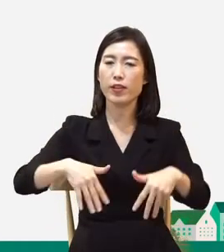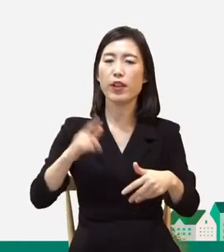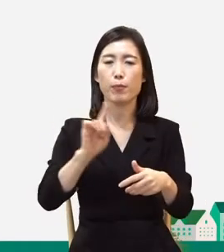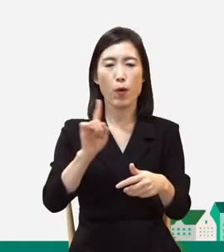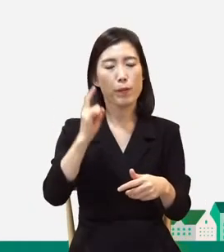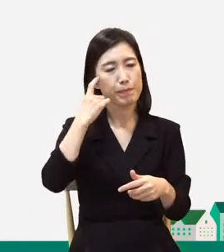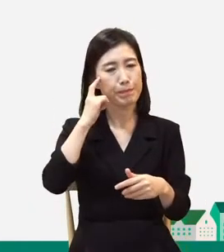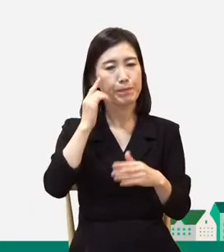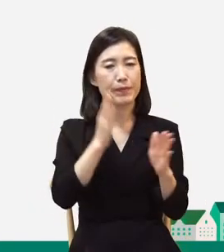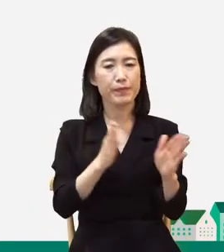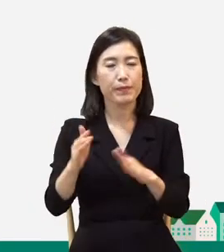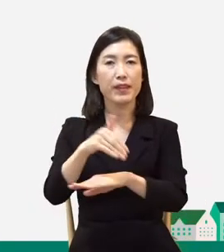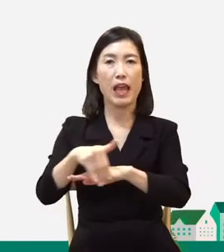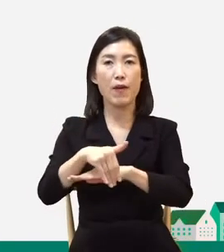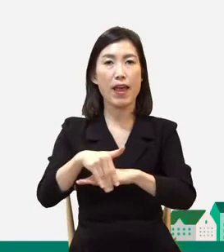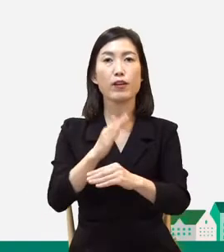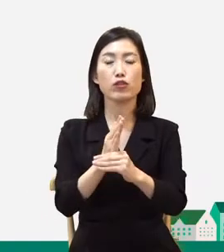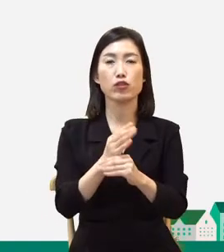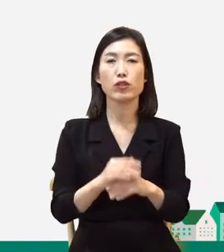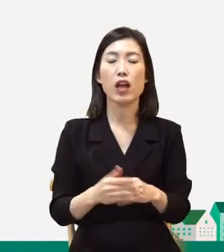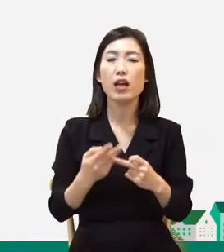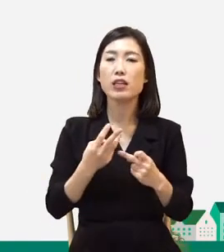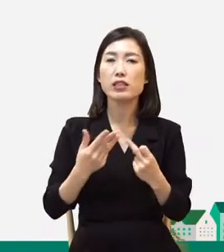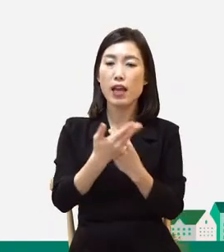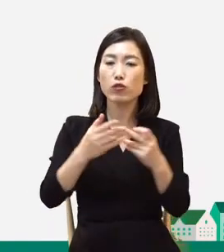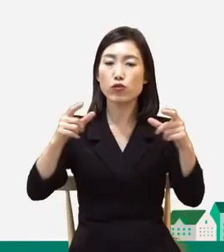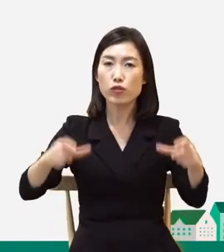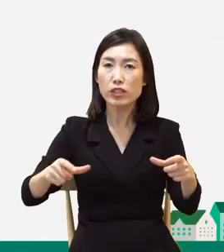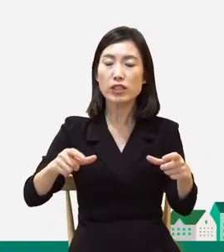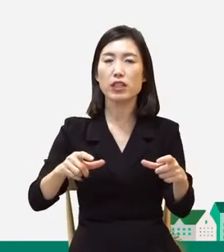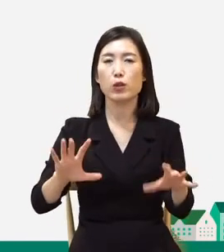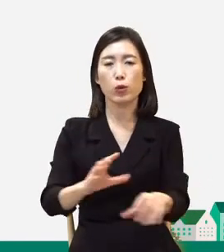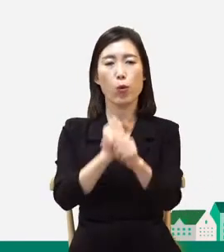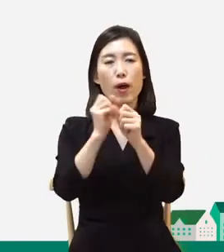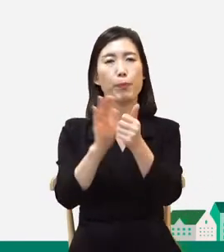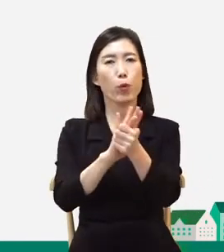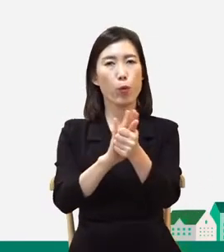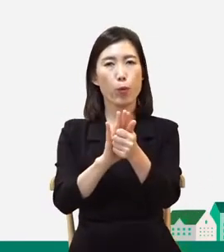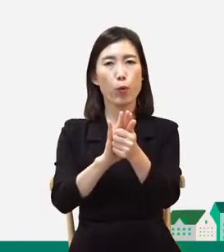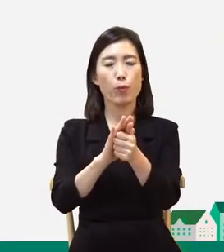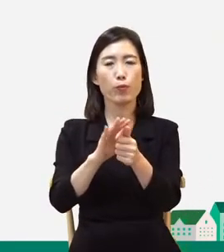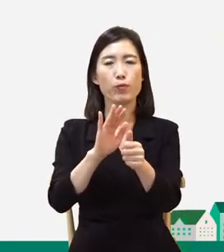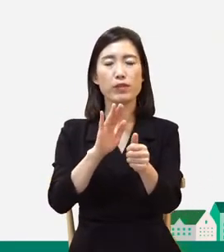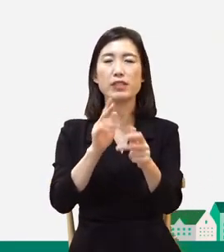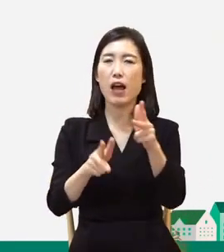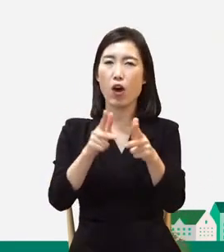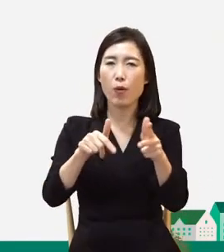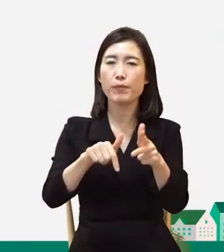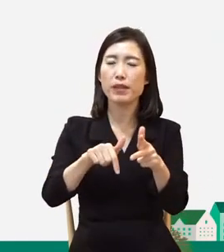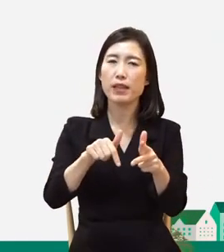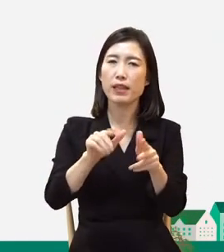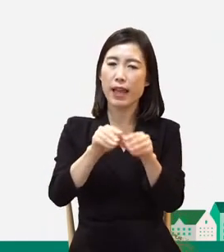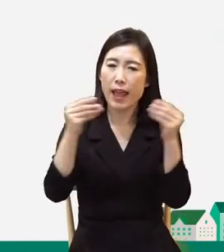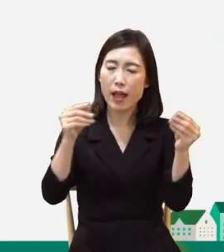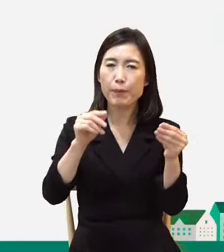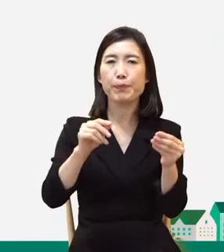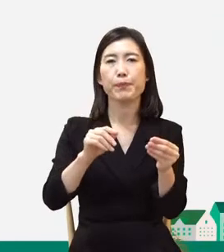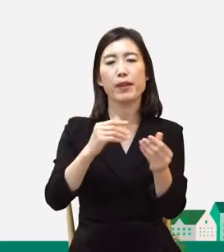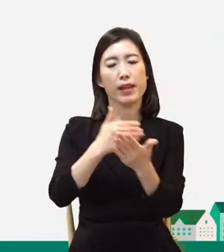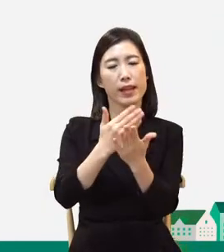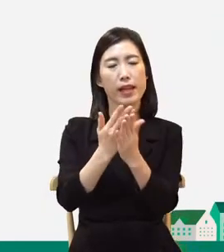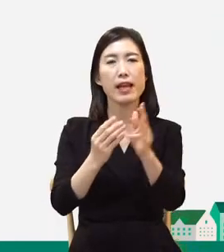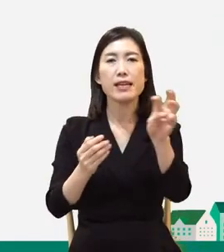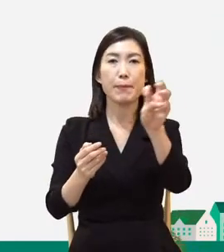이끌어 나가고 있습니다. 제주시 장애인 지역사회 통합돌봄 선도 사업은요, 총 이제 30개